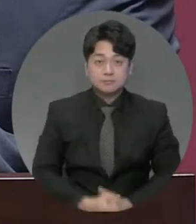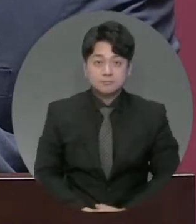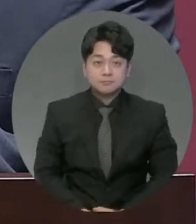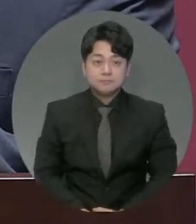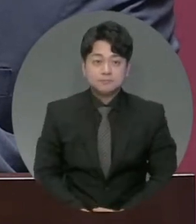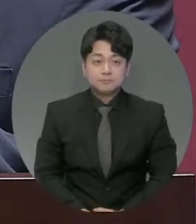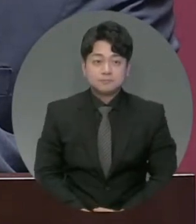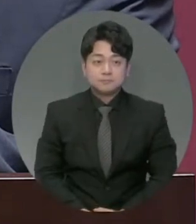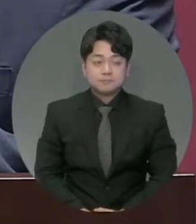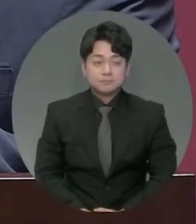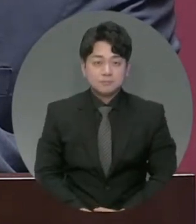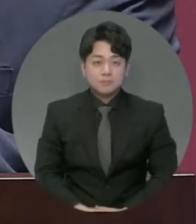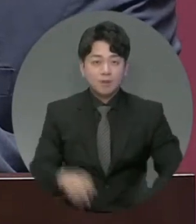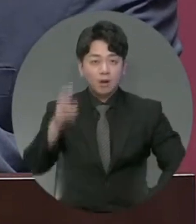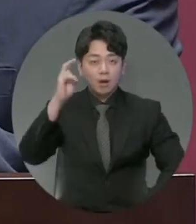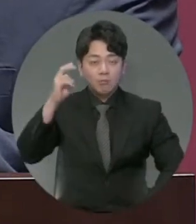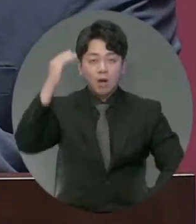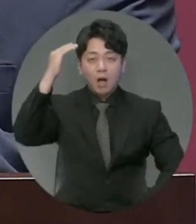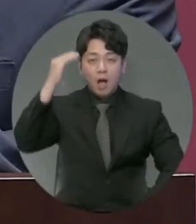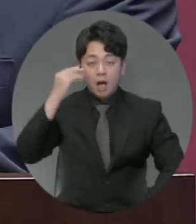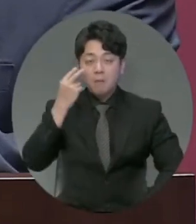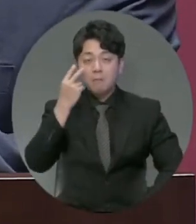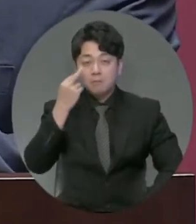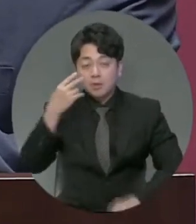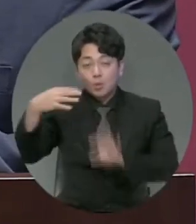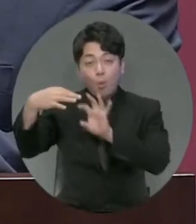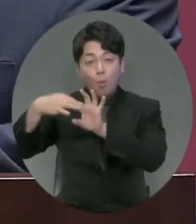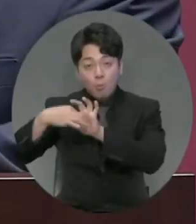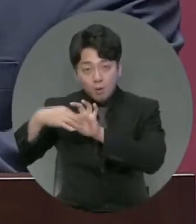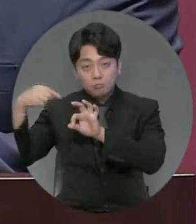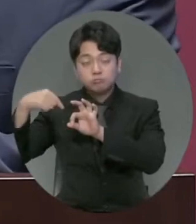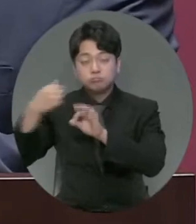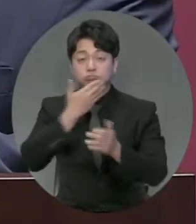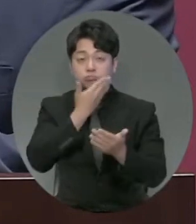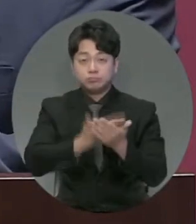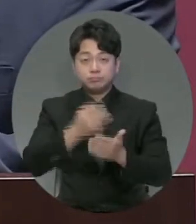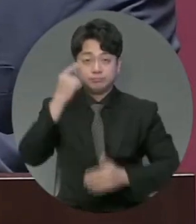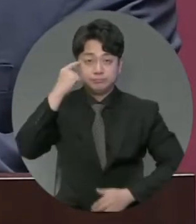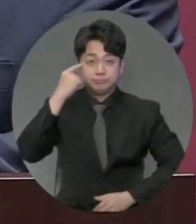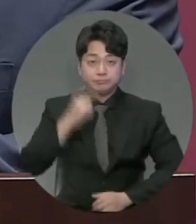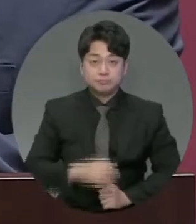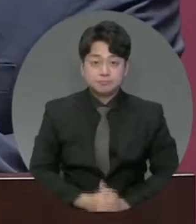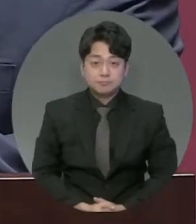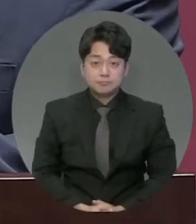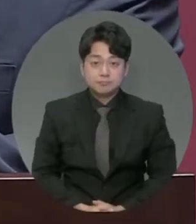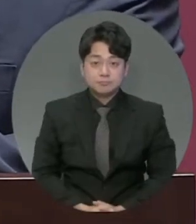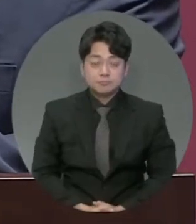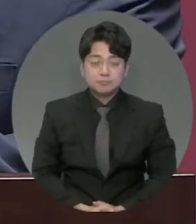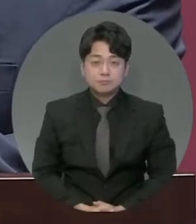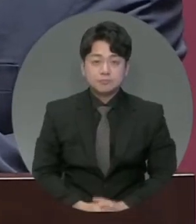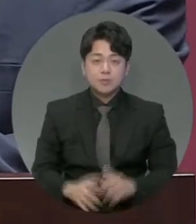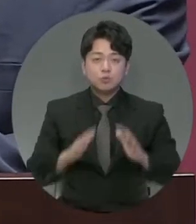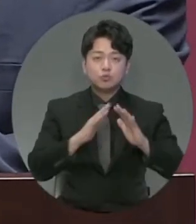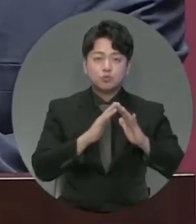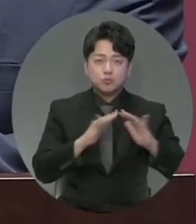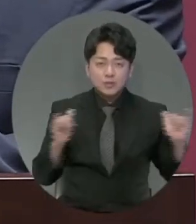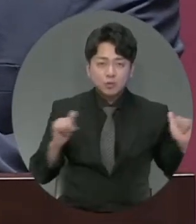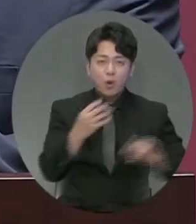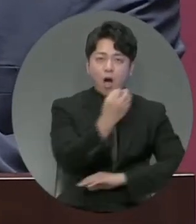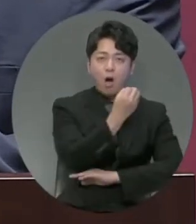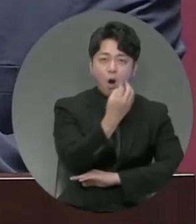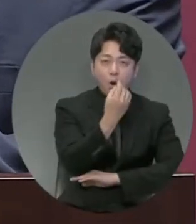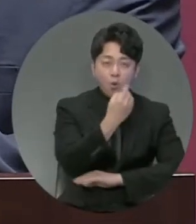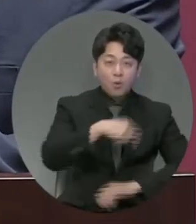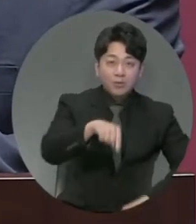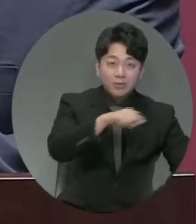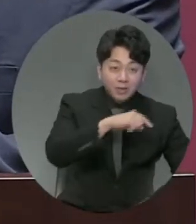무엇보다도 한미동맹의 복원이다, 저는 그렇게 생각합니다. 국민과 언론은 대통령실의 무리한 용산